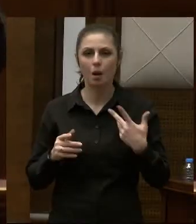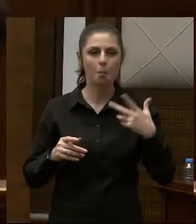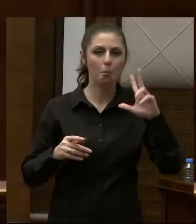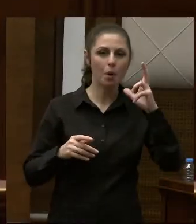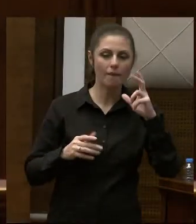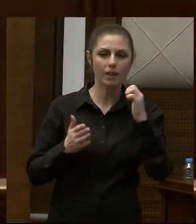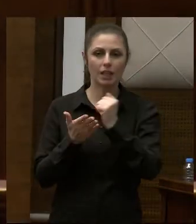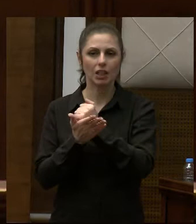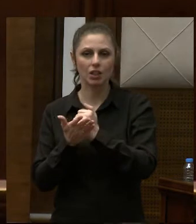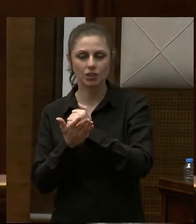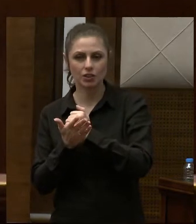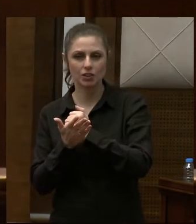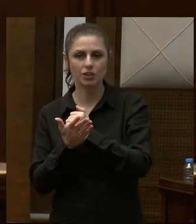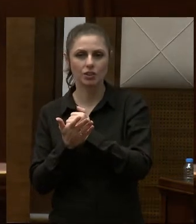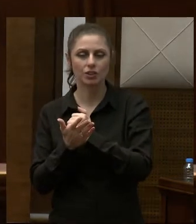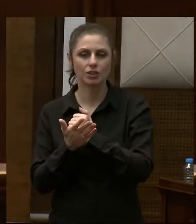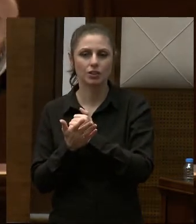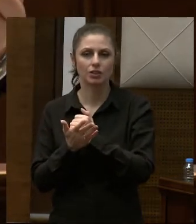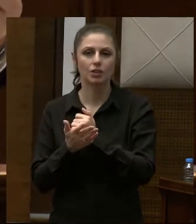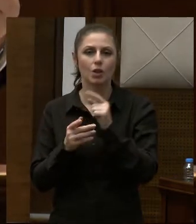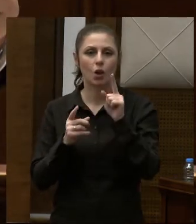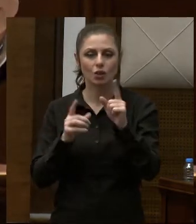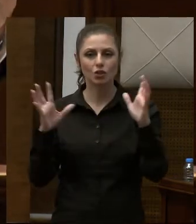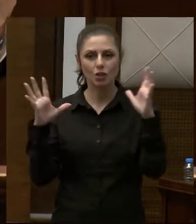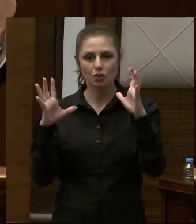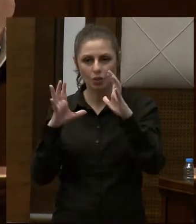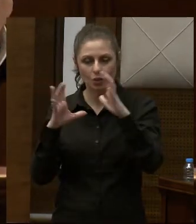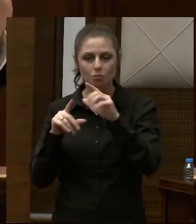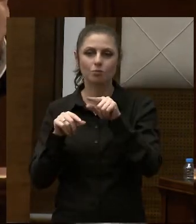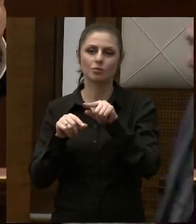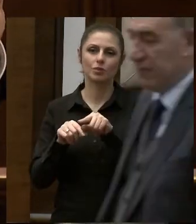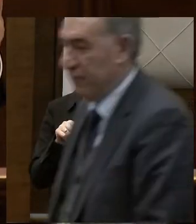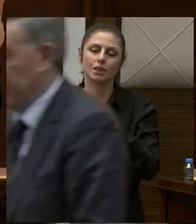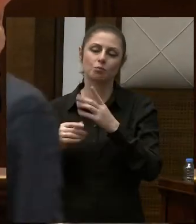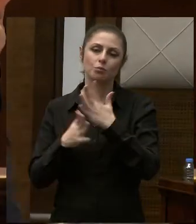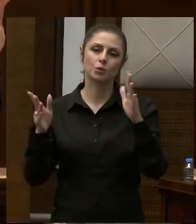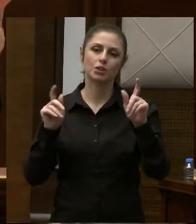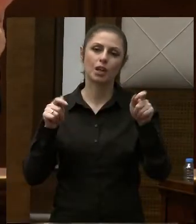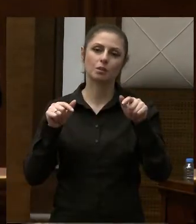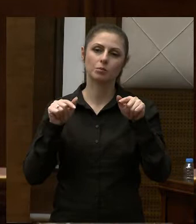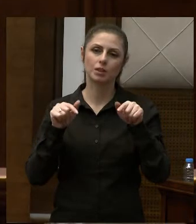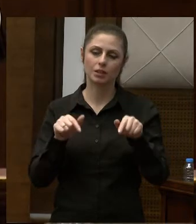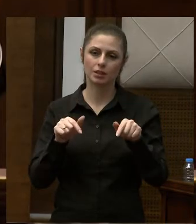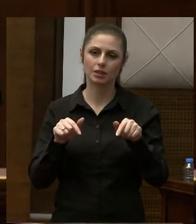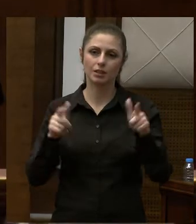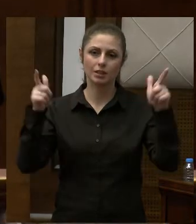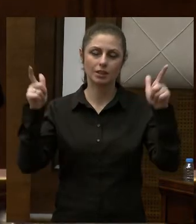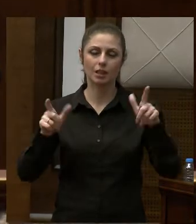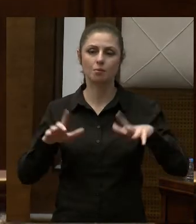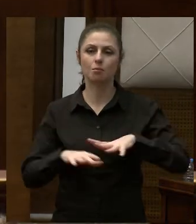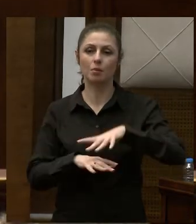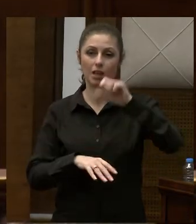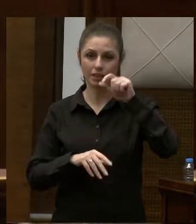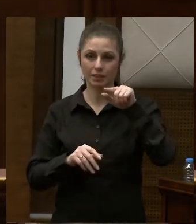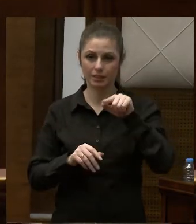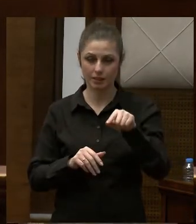yeşil artı ve onların tonlarındaki örtü Büyükçekmece'nin şehir merkezinin ve